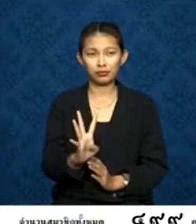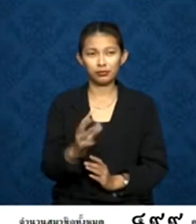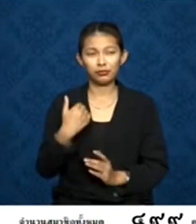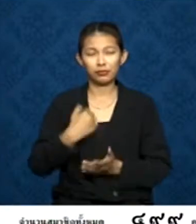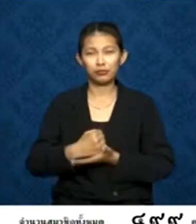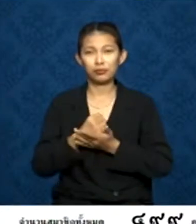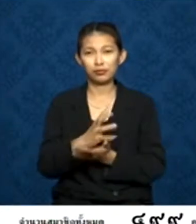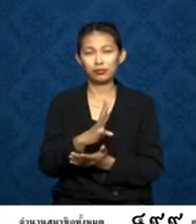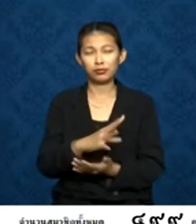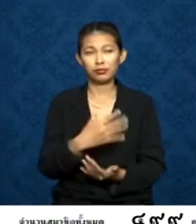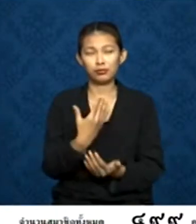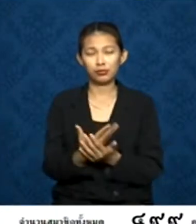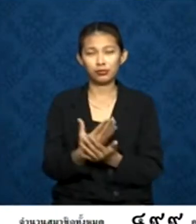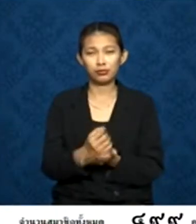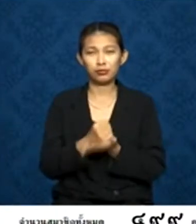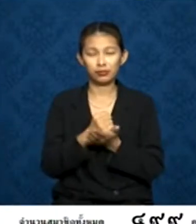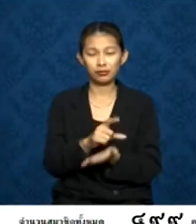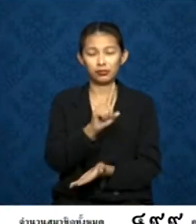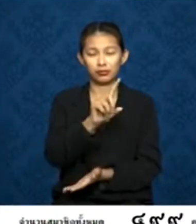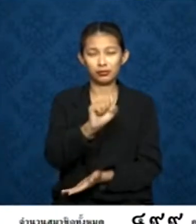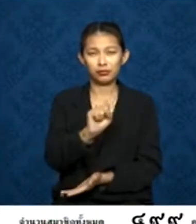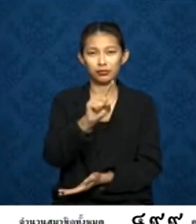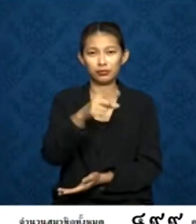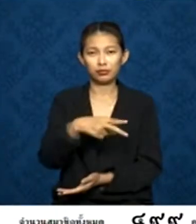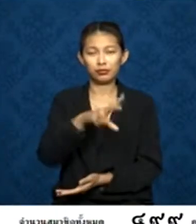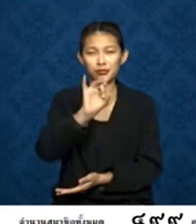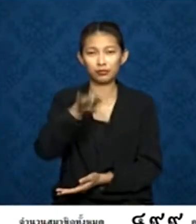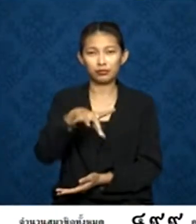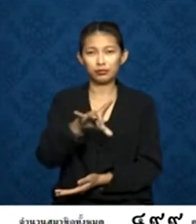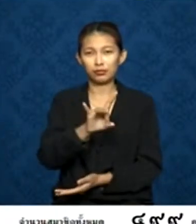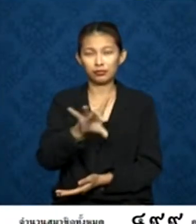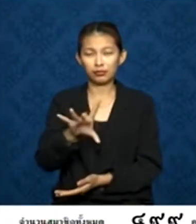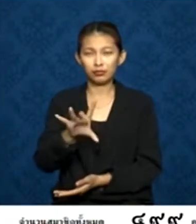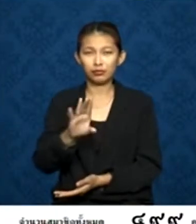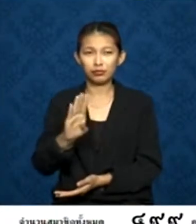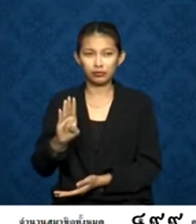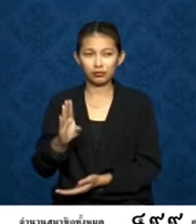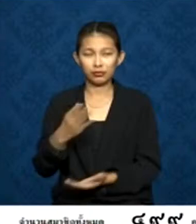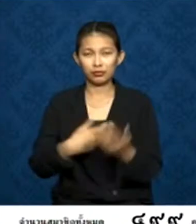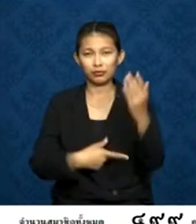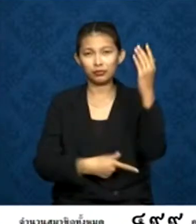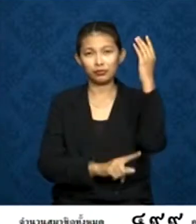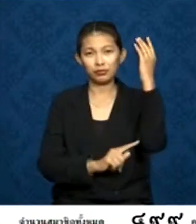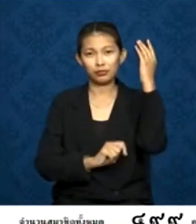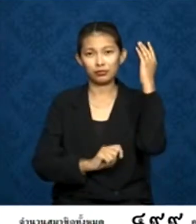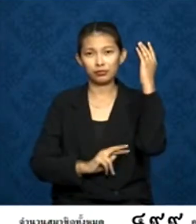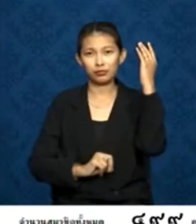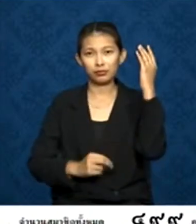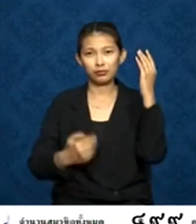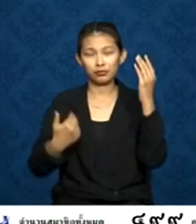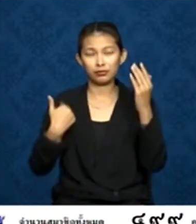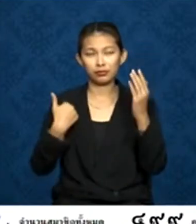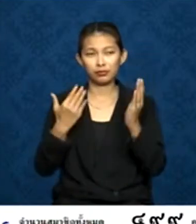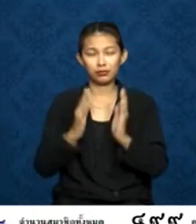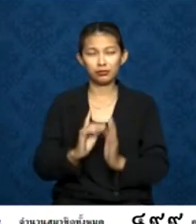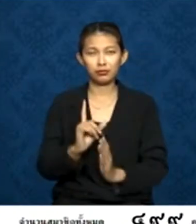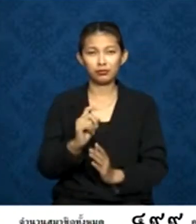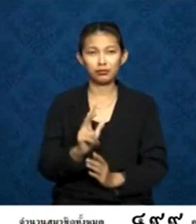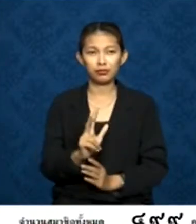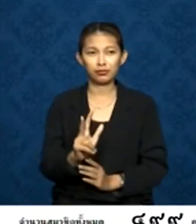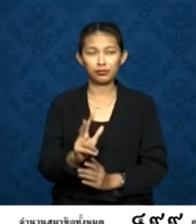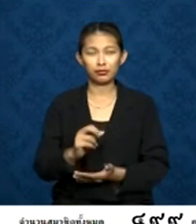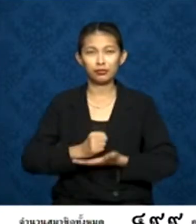4 ลายรวมเปนเงิน 11,188,800 วาทใชัหวด ปัตรี มีผู้เสียชีวต 3าย ยัง